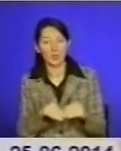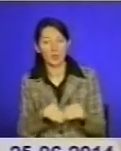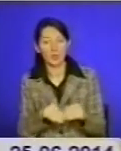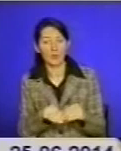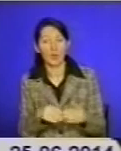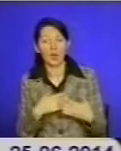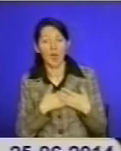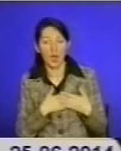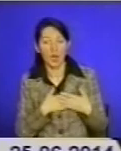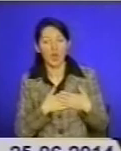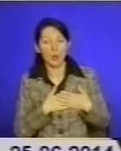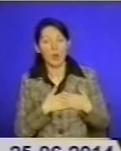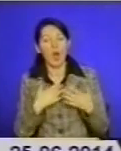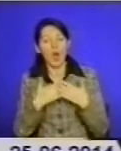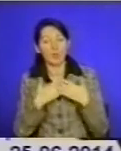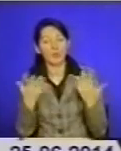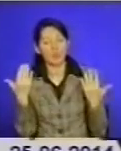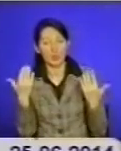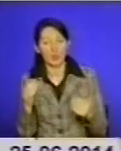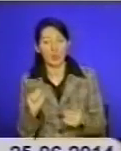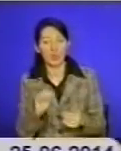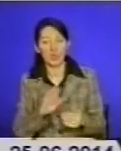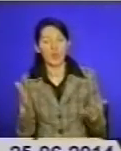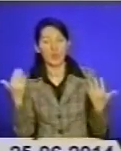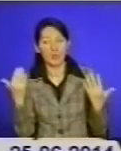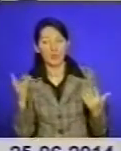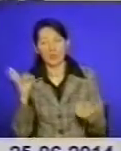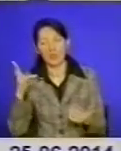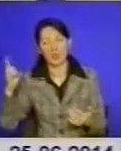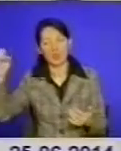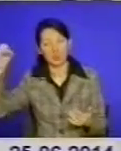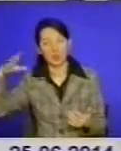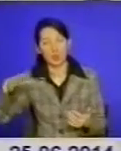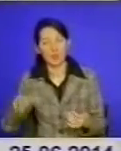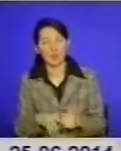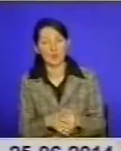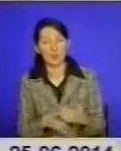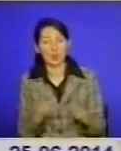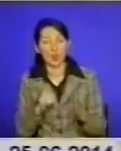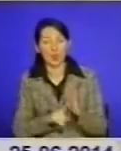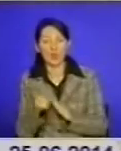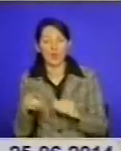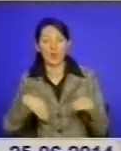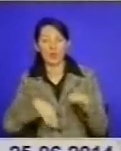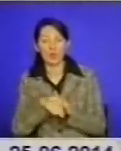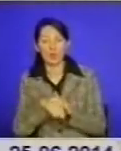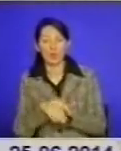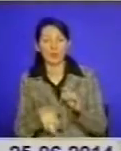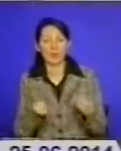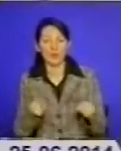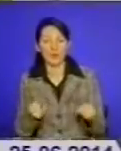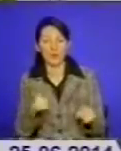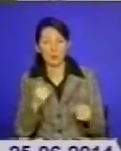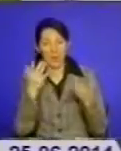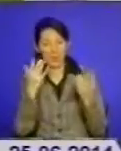Любимо активний відпочинок, а не відпочивати на сонці. Якщо почати відпустку, аби як, ще з перших днів улюблена робота